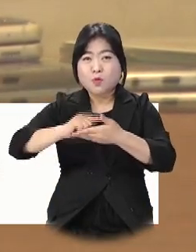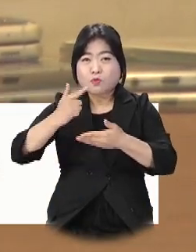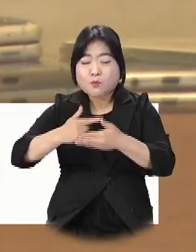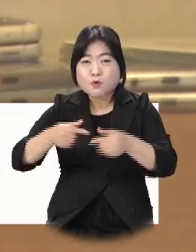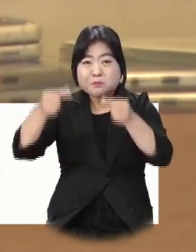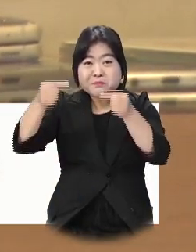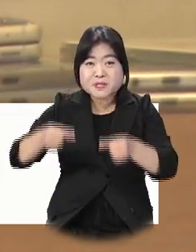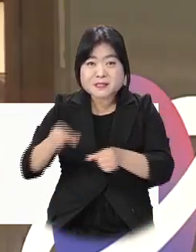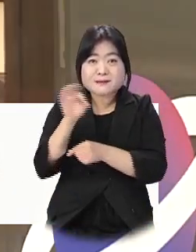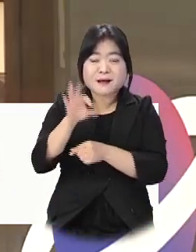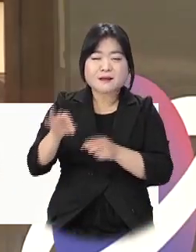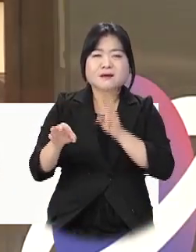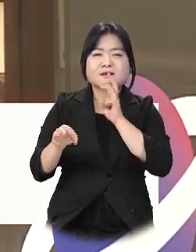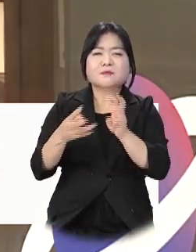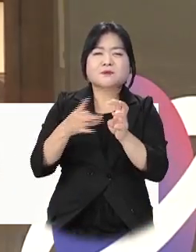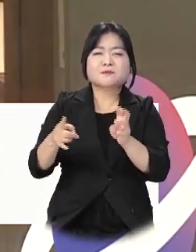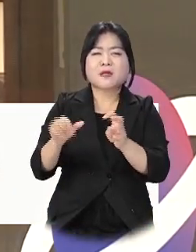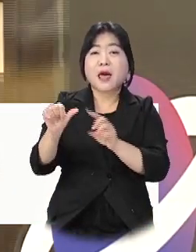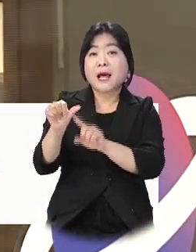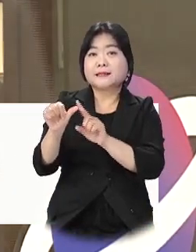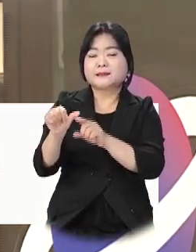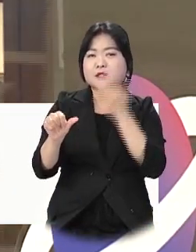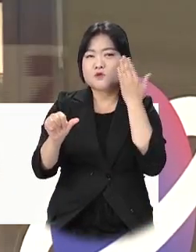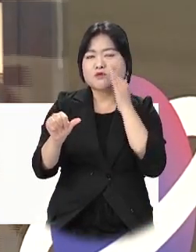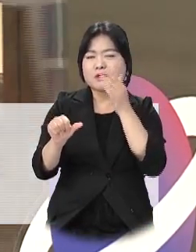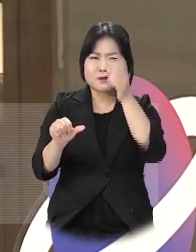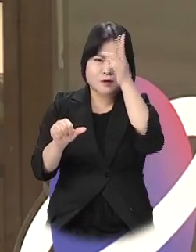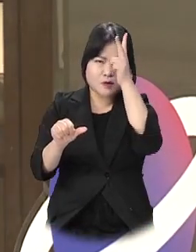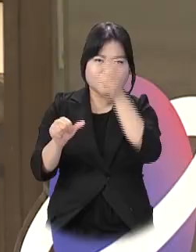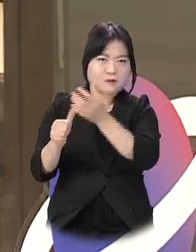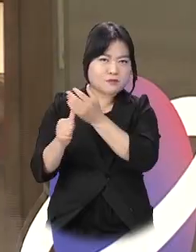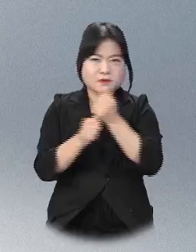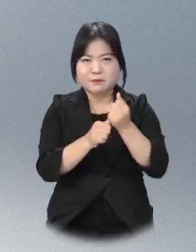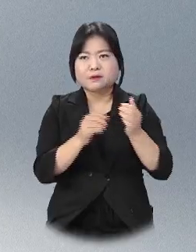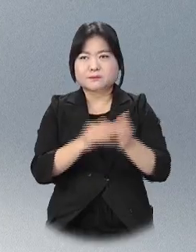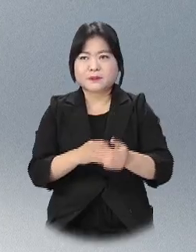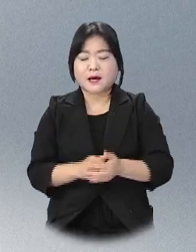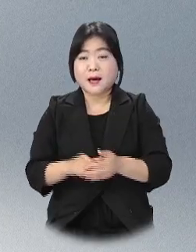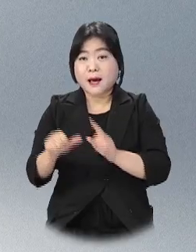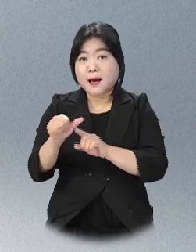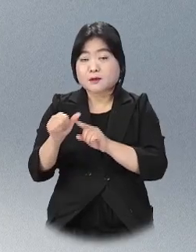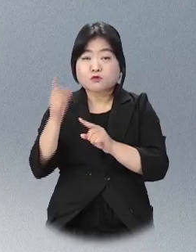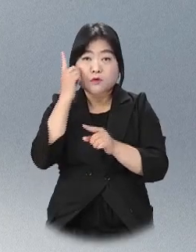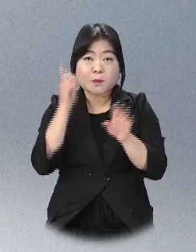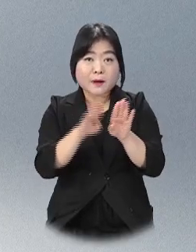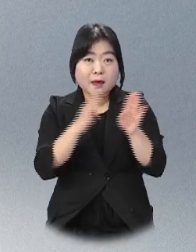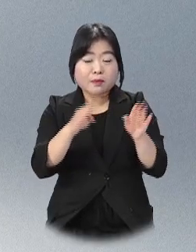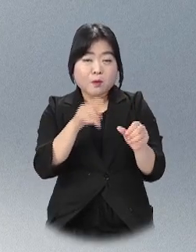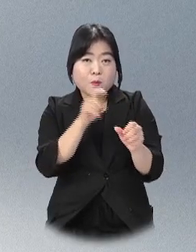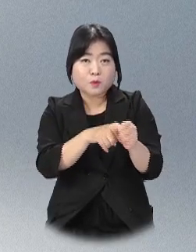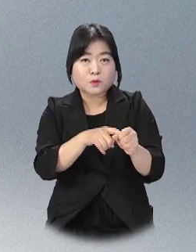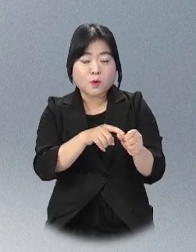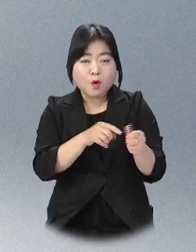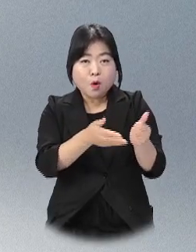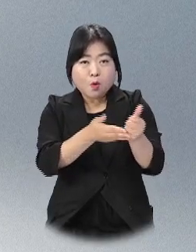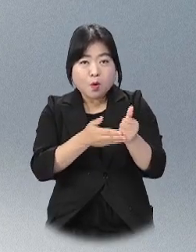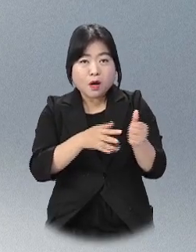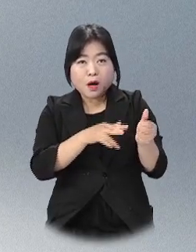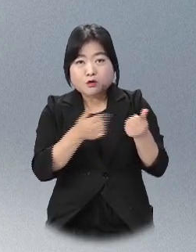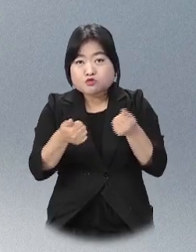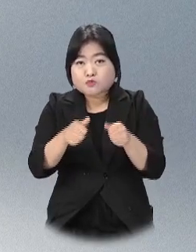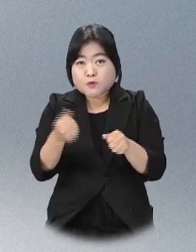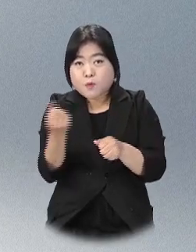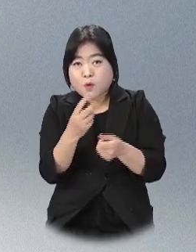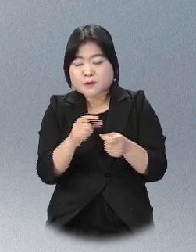등을 사들인 30대 휴대전화 판매원 A씨가 최근 경찰에 붙잡혔습니다. A씨는 휴대전화 개통을 빌미로 고객들로부터 주민번호